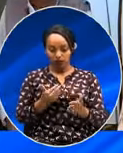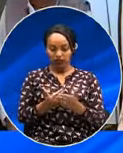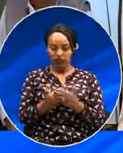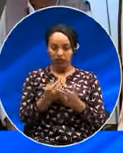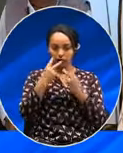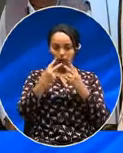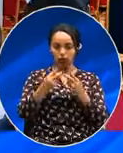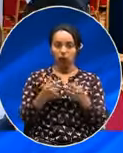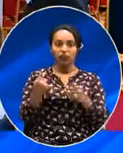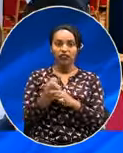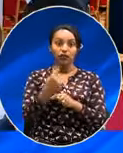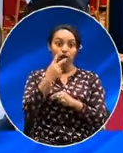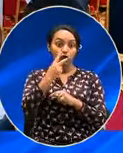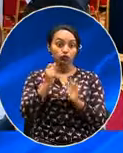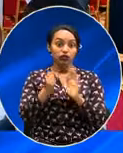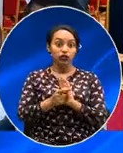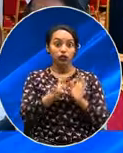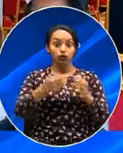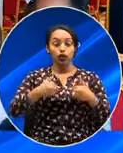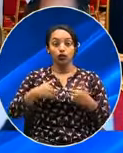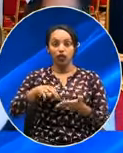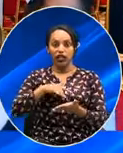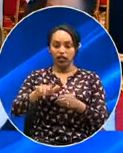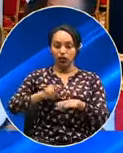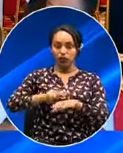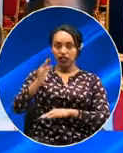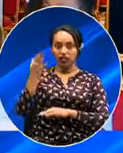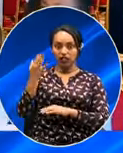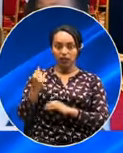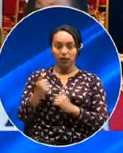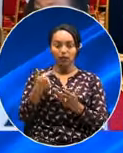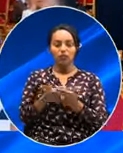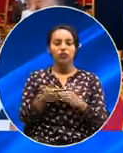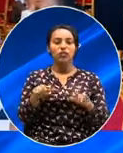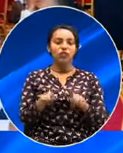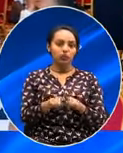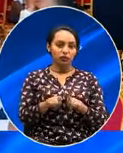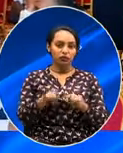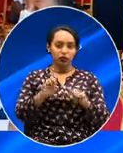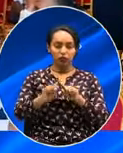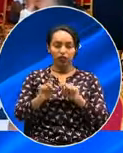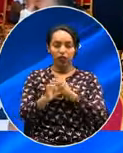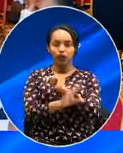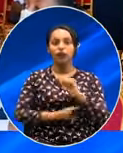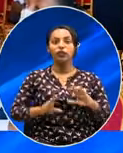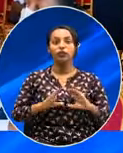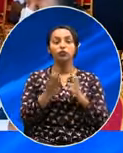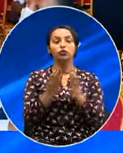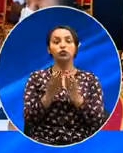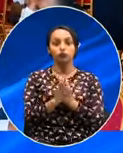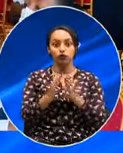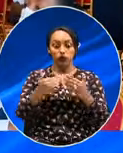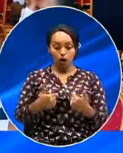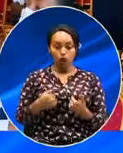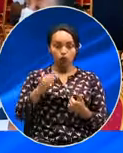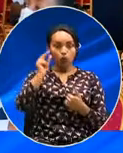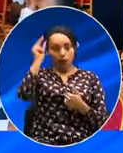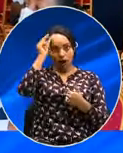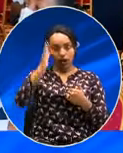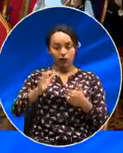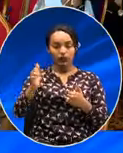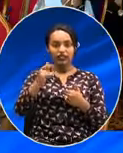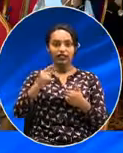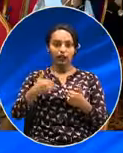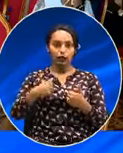በቅርብ የታዩ በተግባር የታዩ ምሳሌዎች እንዳሉ ነው በጥናቱ ሲጠቀስ የነበረው። እነኚህን የመሳሰሉ በተለያዩ የሀገሪቱ ክፍሎች ያሉ ባህላዊ እሴቶች